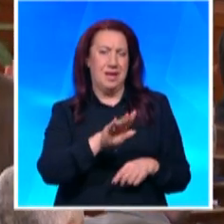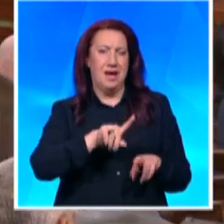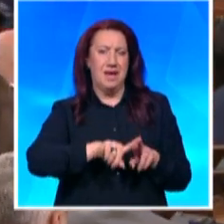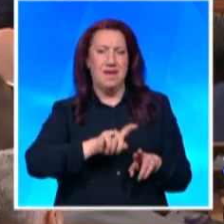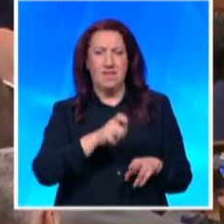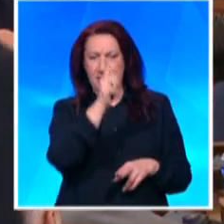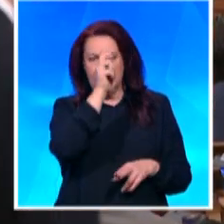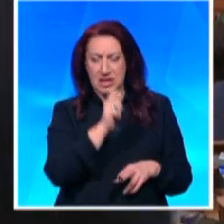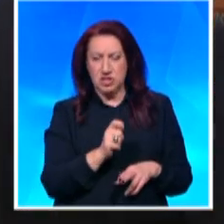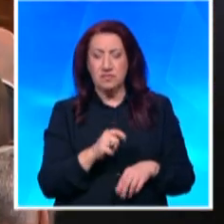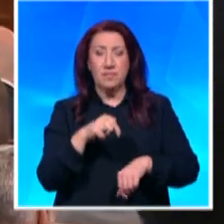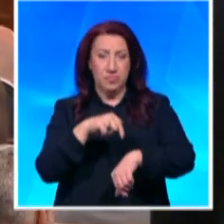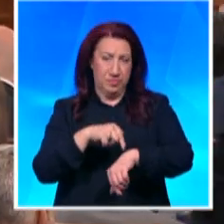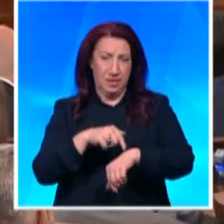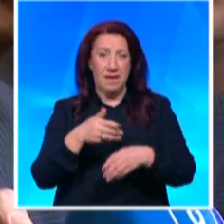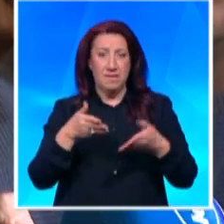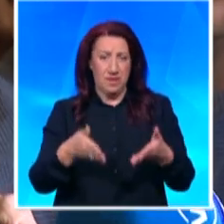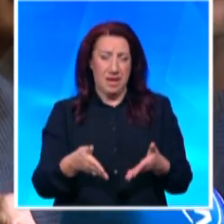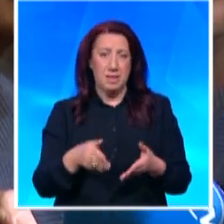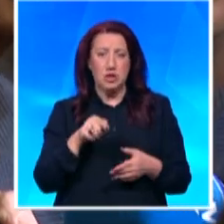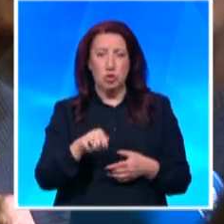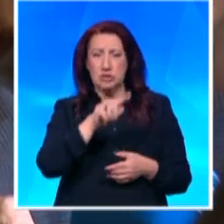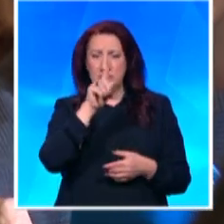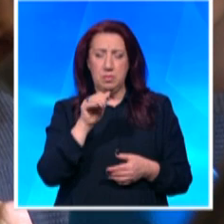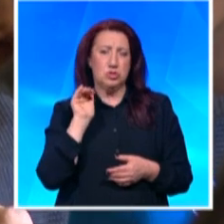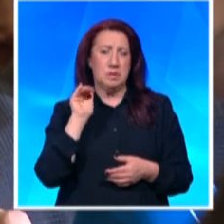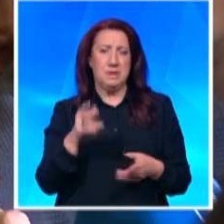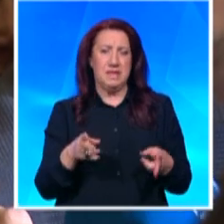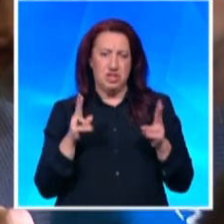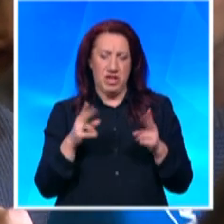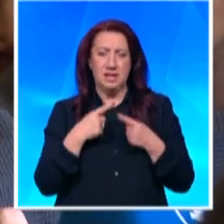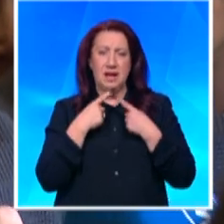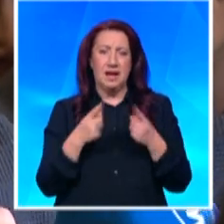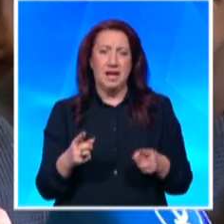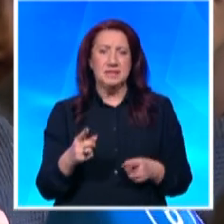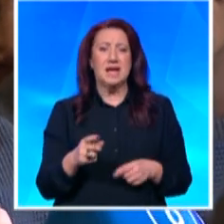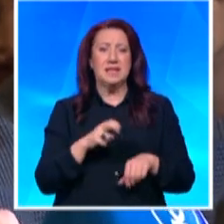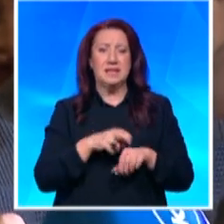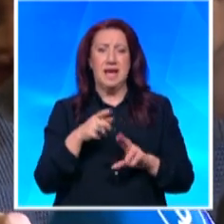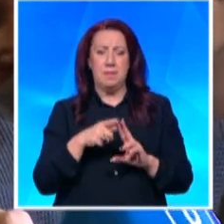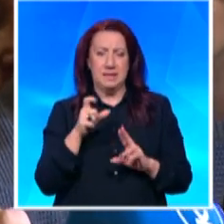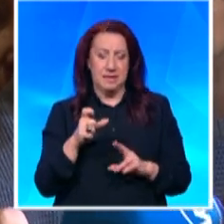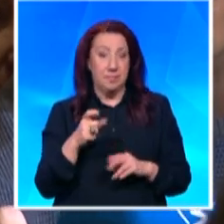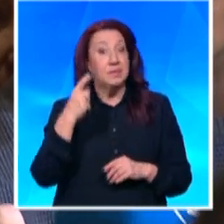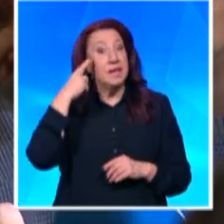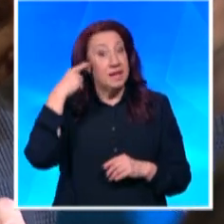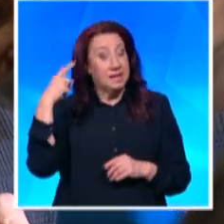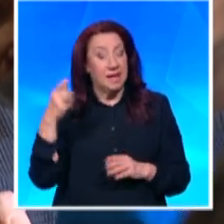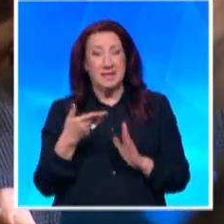бъде решен е позицията на ДПС. Идеята за внасяне в ВСС за отстраняването е, да, добра